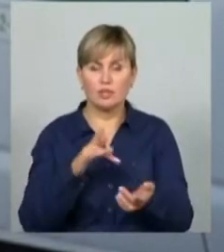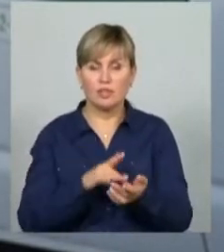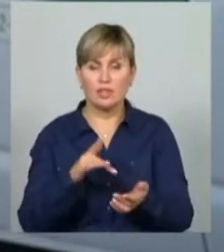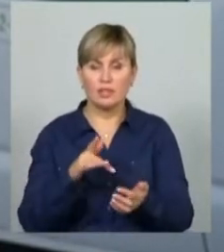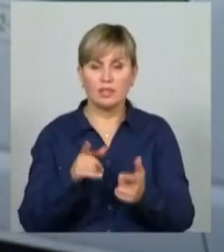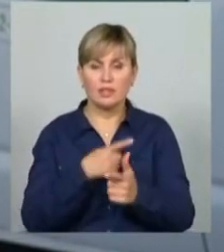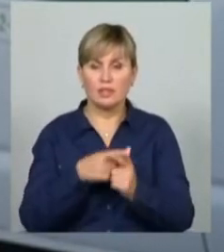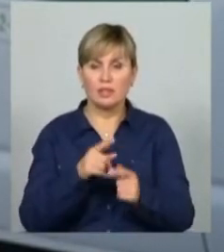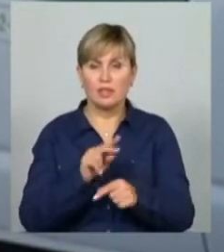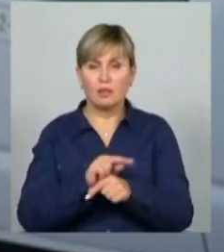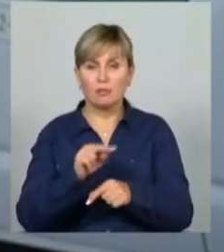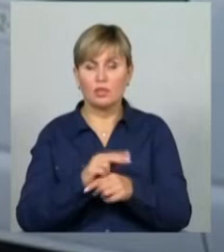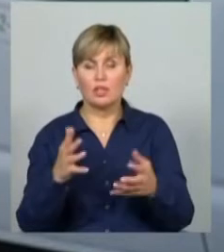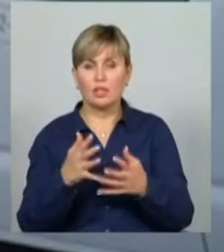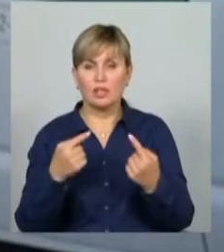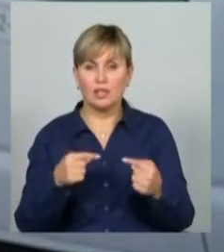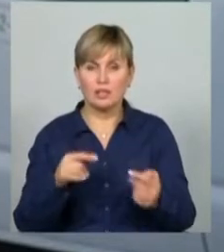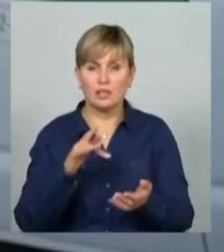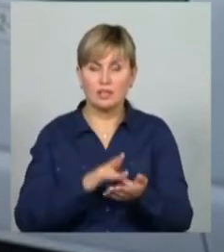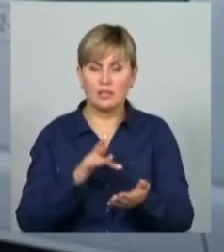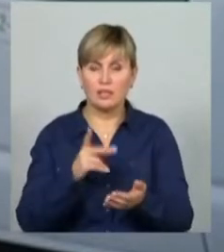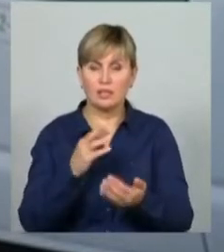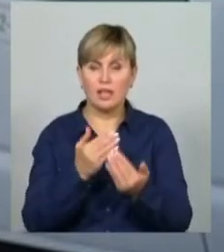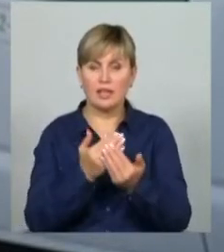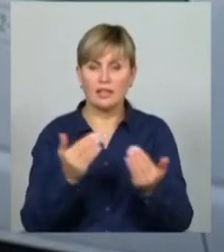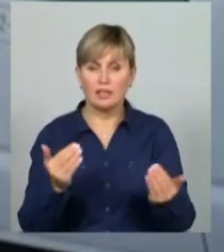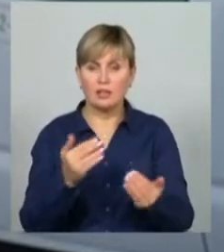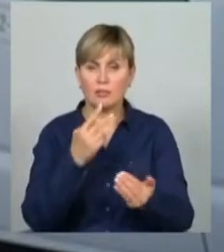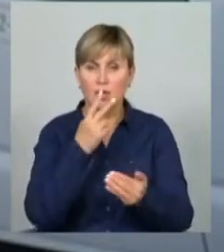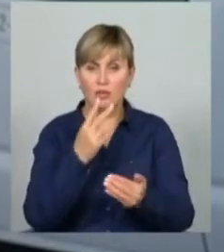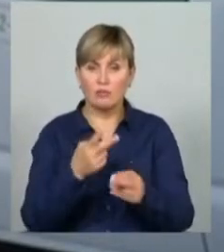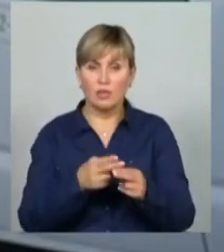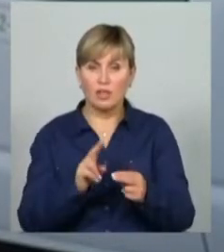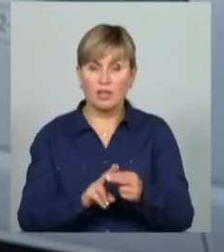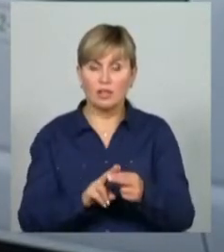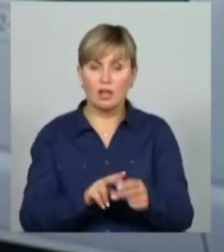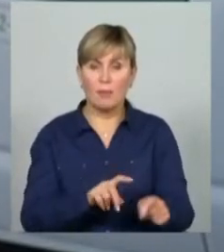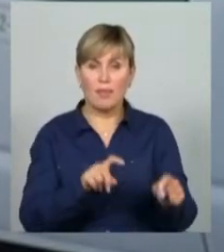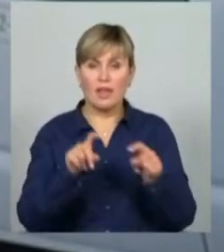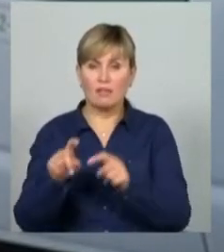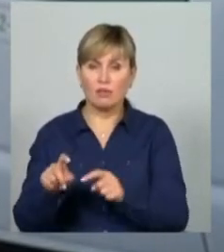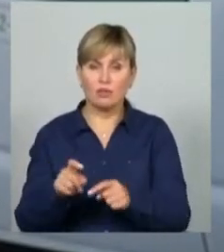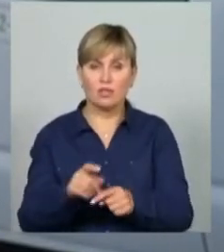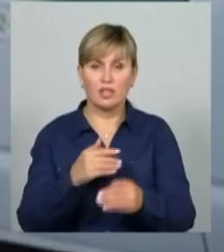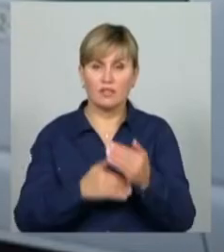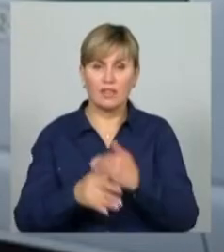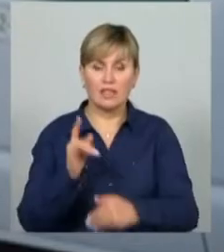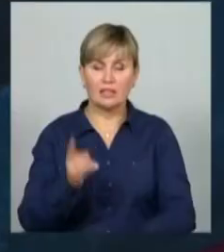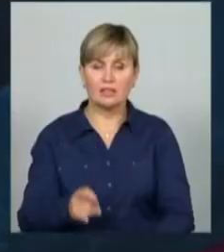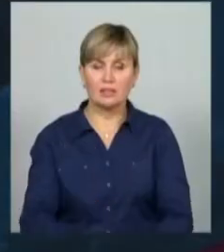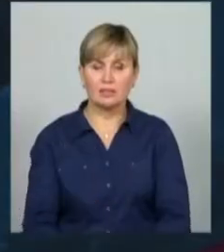или обучающие каких-либо центров. Вот для них и предусмотрена этот именно перевозка инватакси.